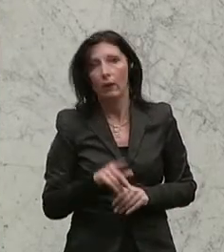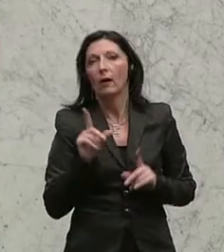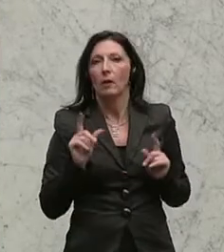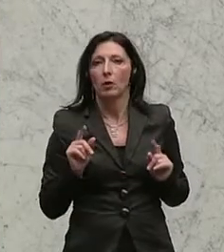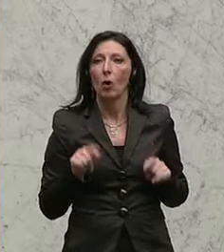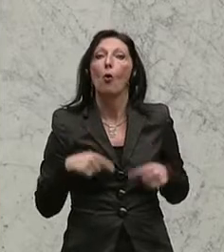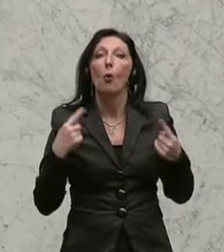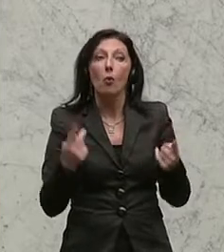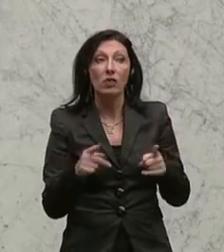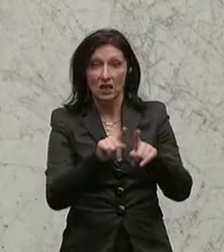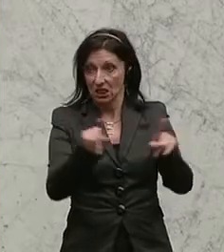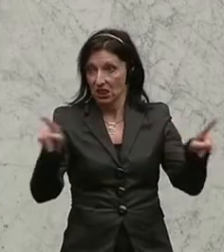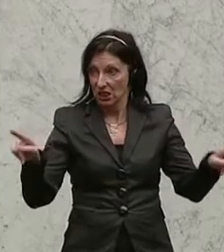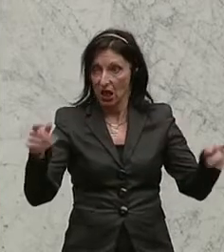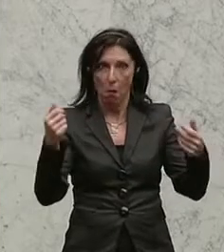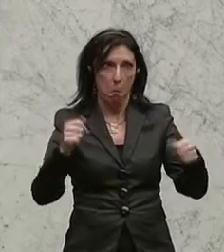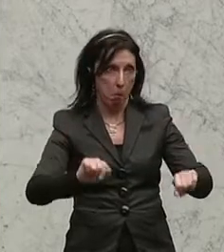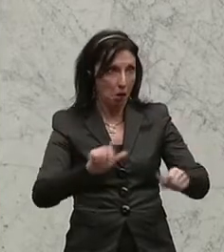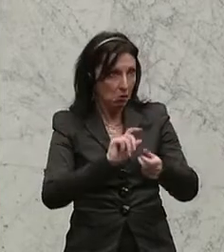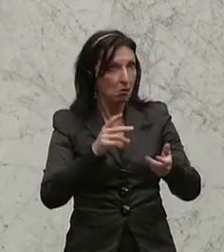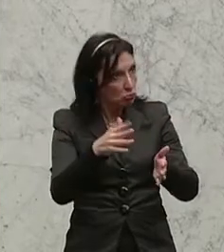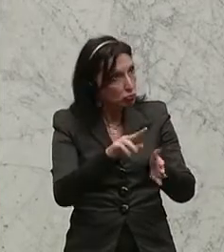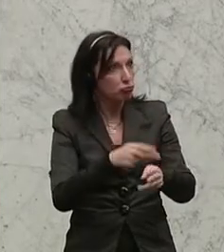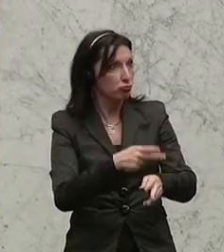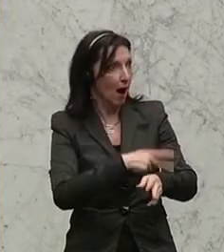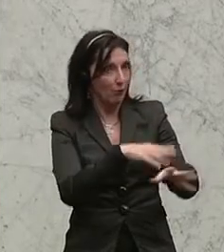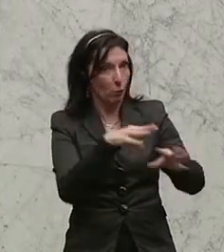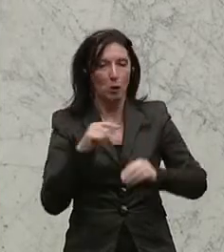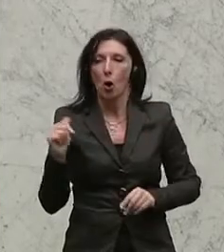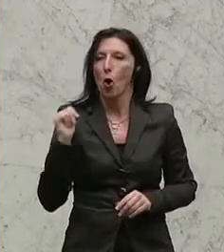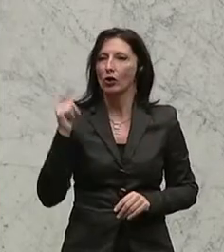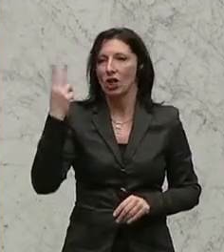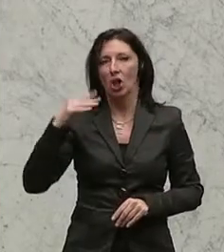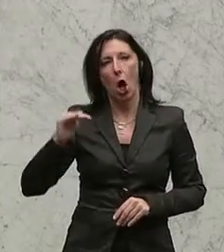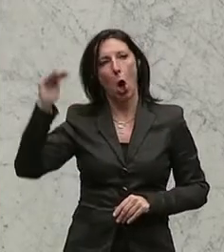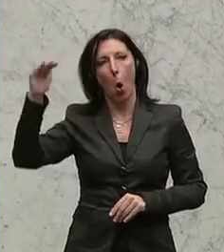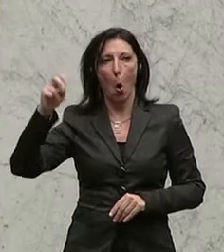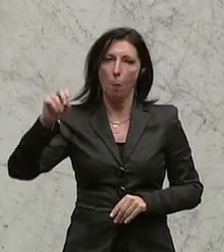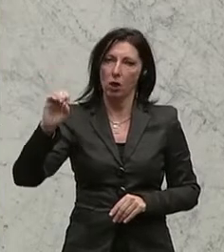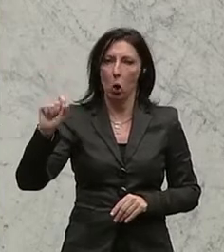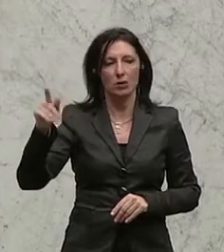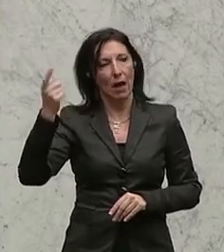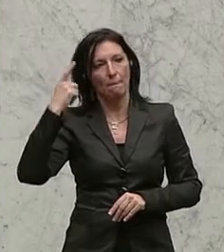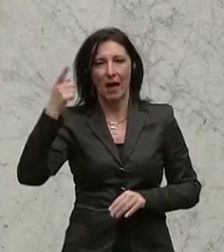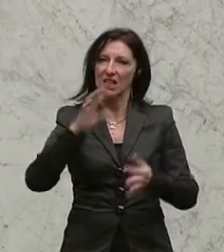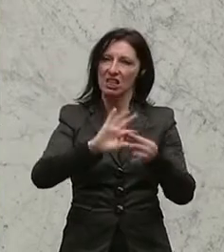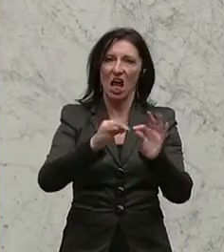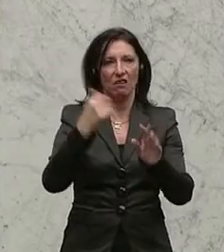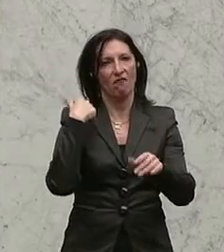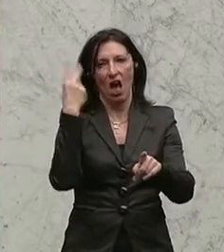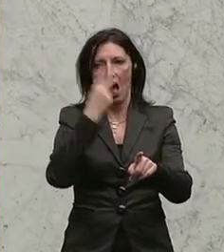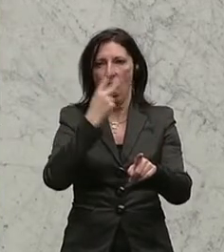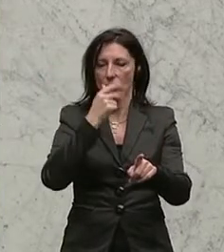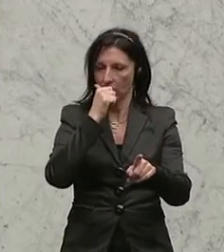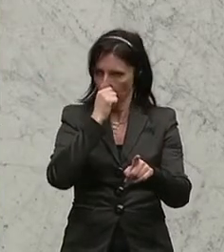dann haben sie diese bank verstaatlicht und gestern oder herausforderung meint ja und geklärt haben den man auch noch zugestimmt haben das befürwortet die